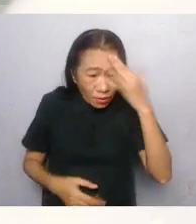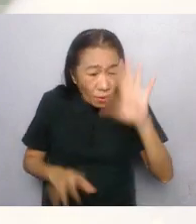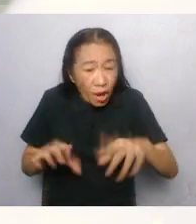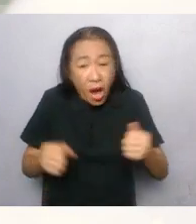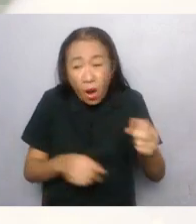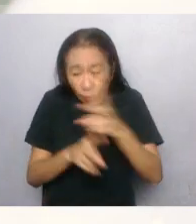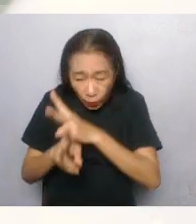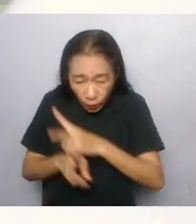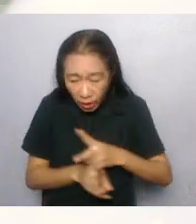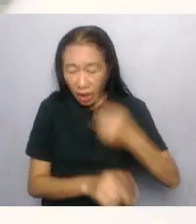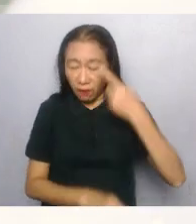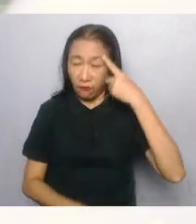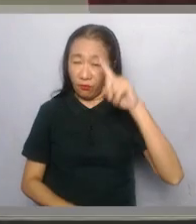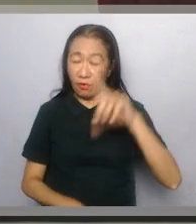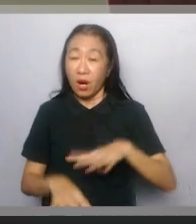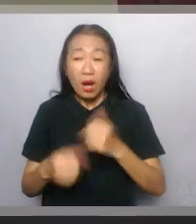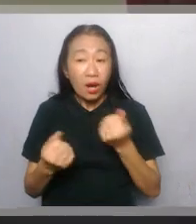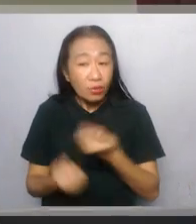aalagaan.